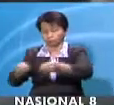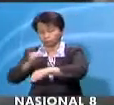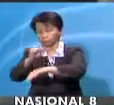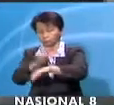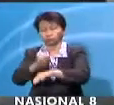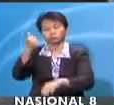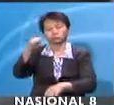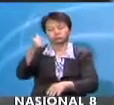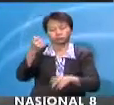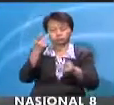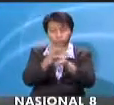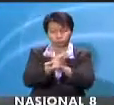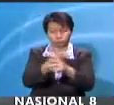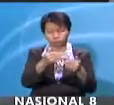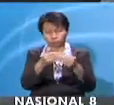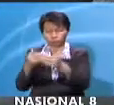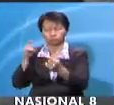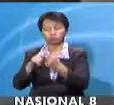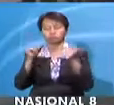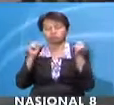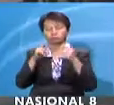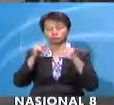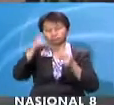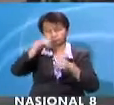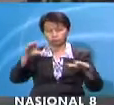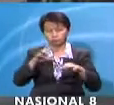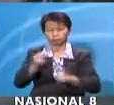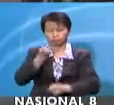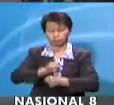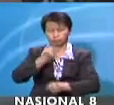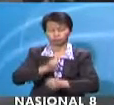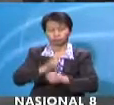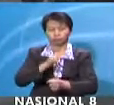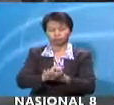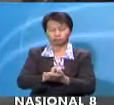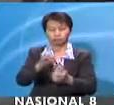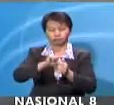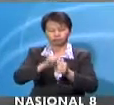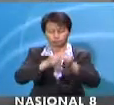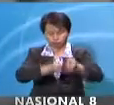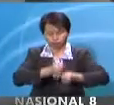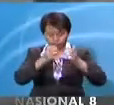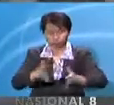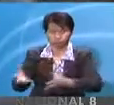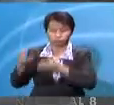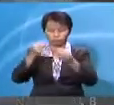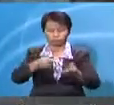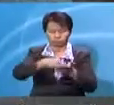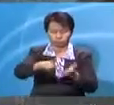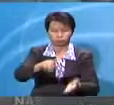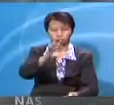selama 10 musim berturut-turut kepada pihak swasta untuk melaksanakan kerja-kerja tersebut. Setiap petani perlu menyerahkan bayaran